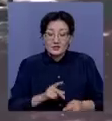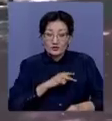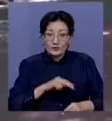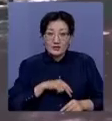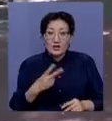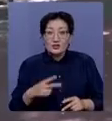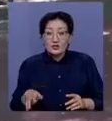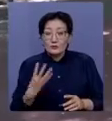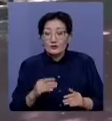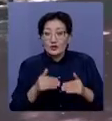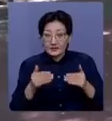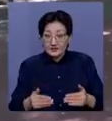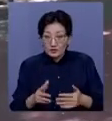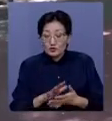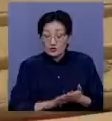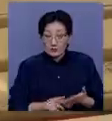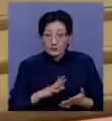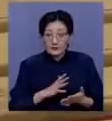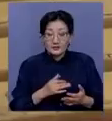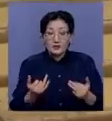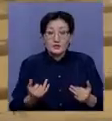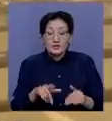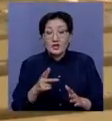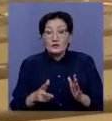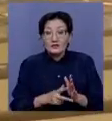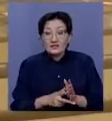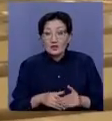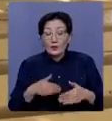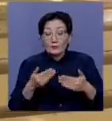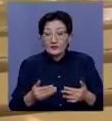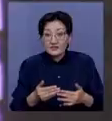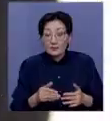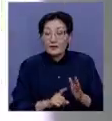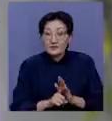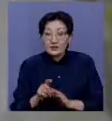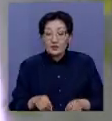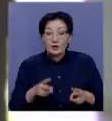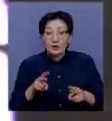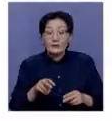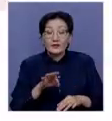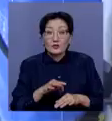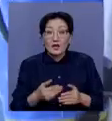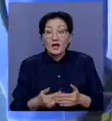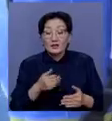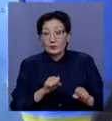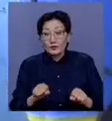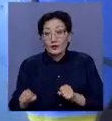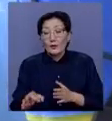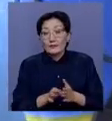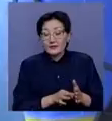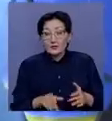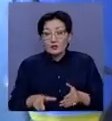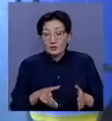жұмыстар 24 кезеңге дейін созылған болатын. Қазір оның 18-ші кезеңі жүріп жатыр. Қауіпті індетті алдын алудың бірден бір